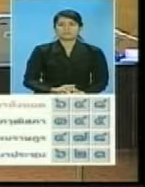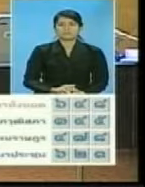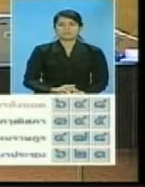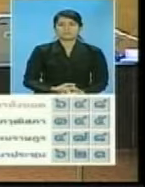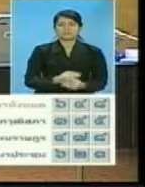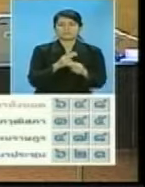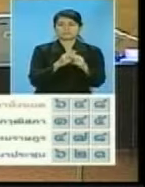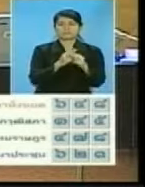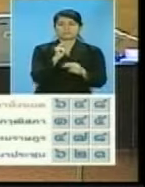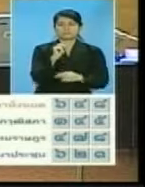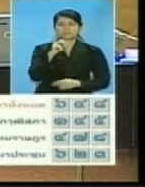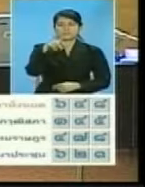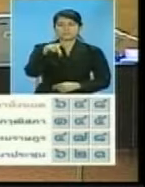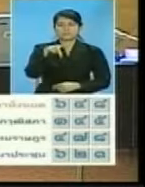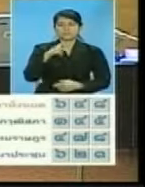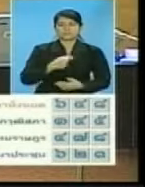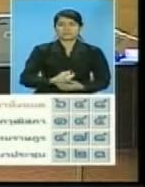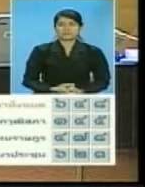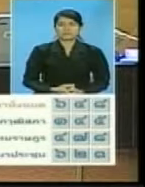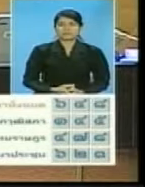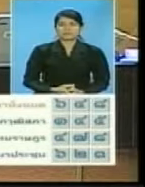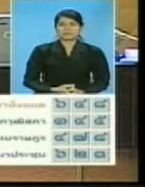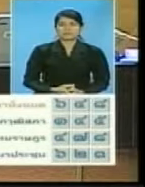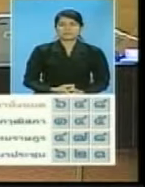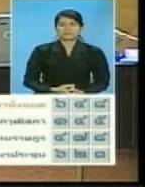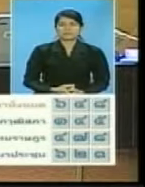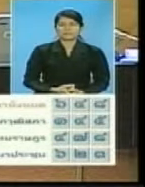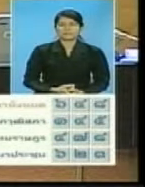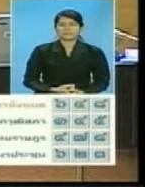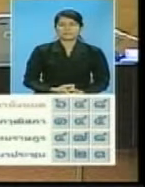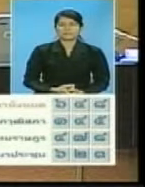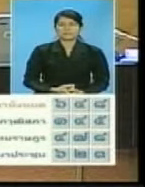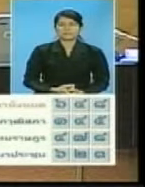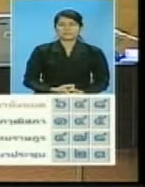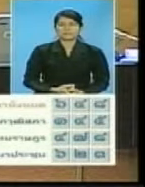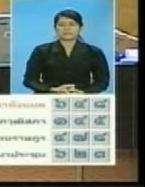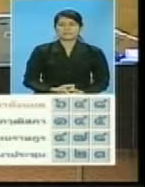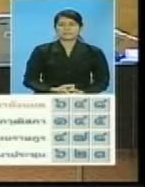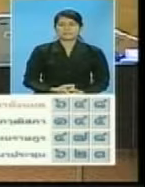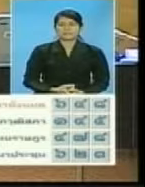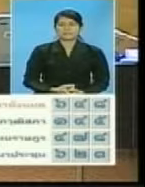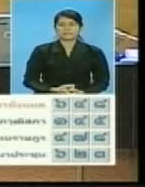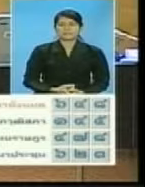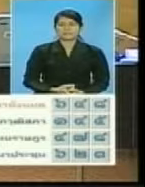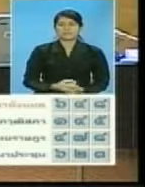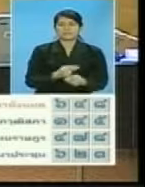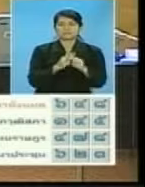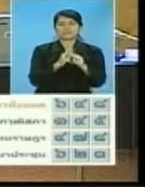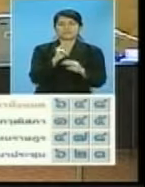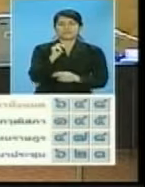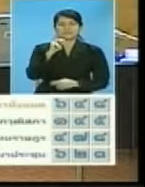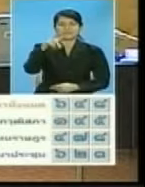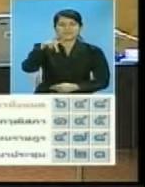ท่านนิพนธ์จะอภิปรายไหมครับเดี๋ยวท่านรัชราชเดี๋ยวนะท่านนิพนธ์อยู่ไหมครับ